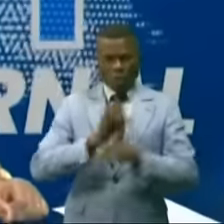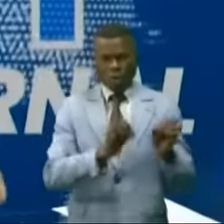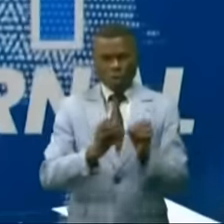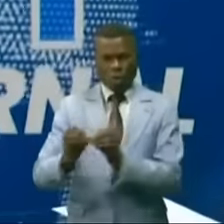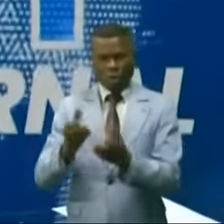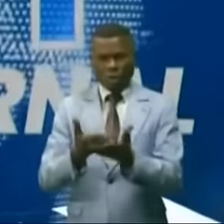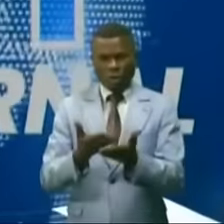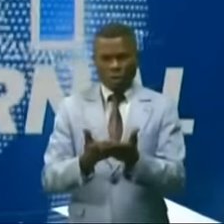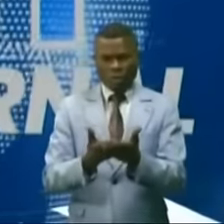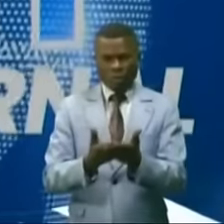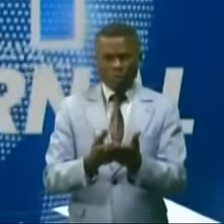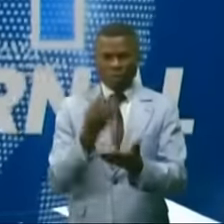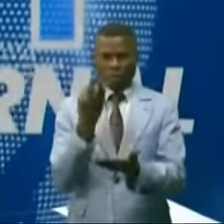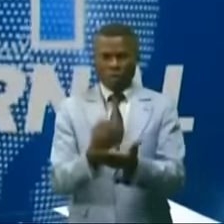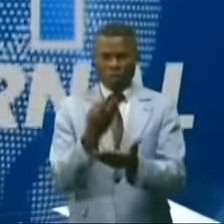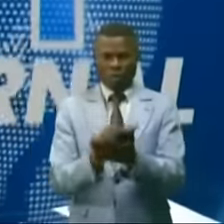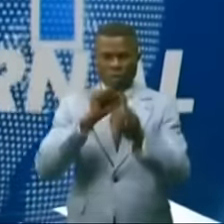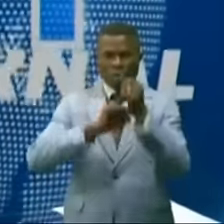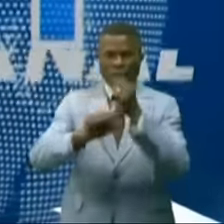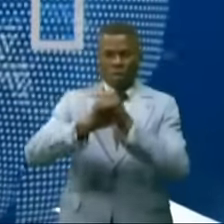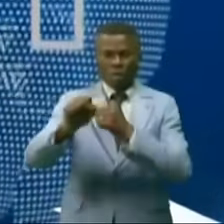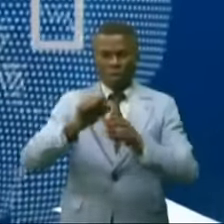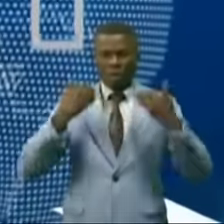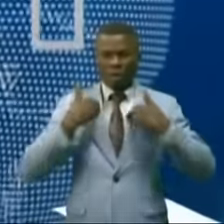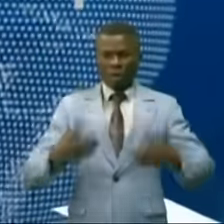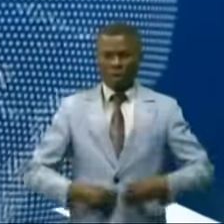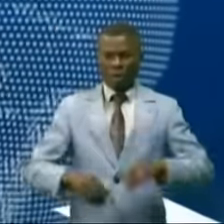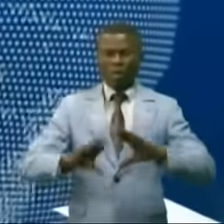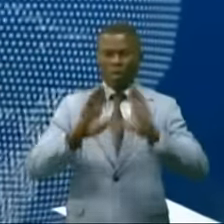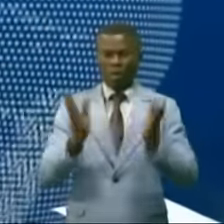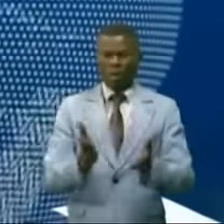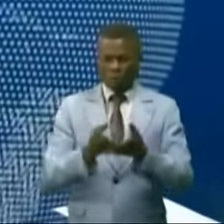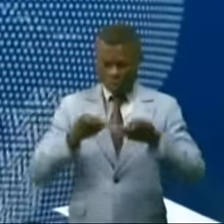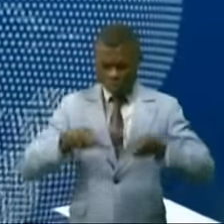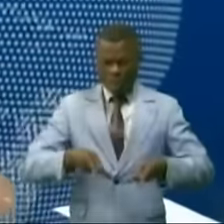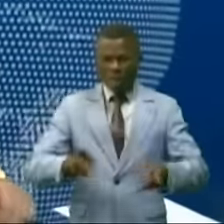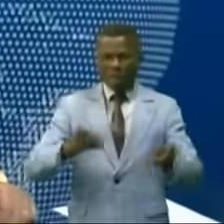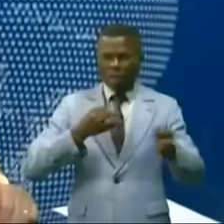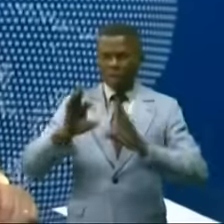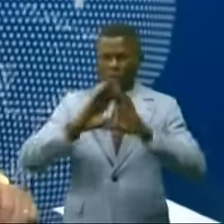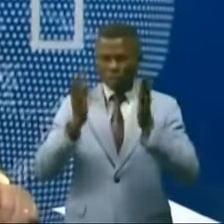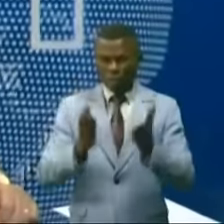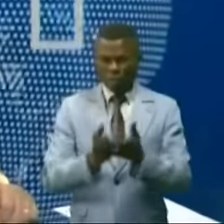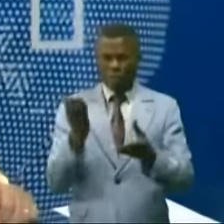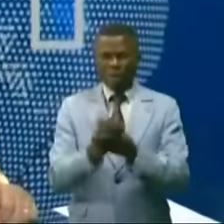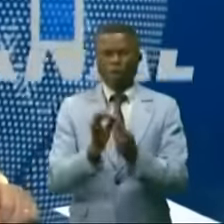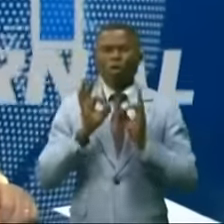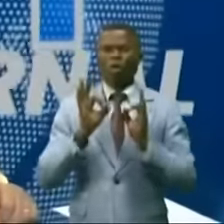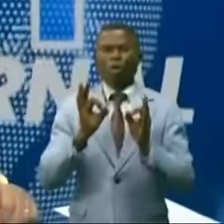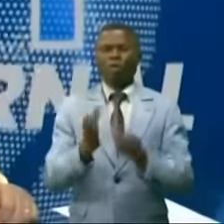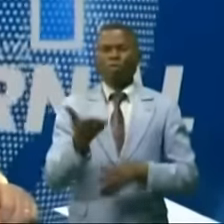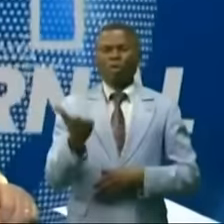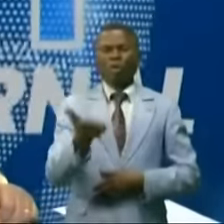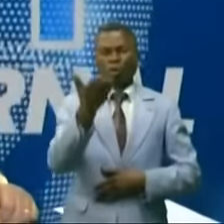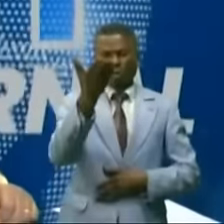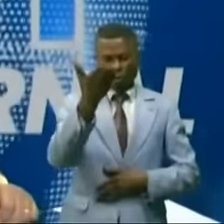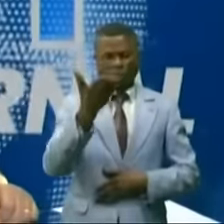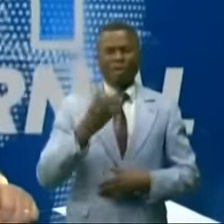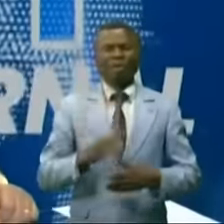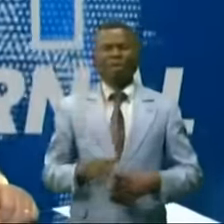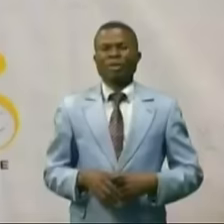organisé par le Fonds de promotion de la santé pour donner du contenu à ce nouveau document. Eric Kabamba, Patricia